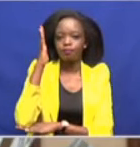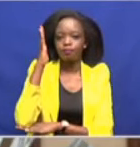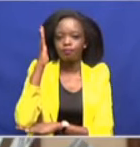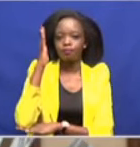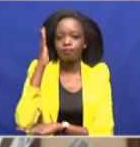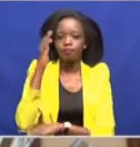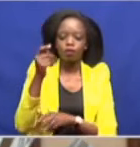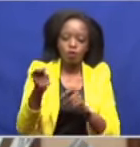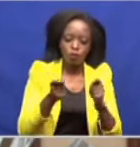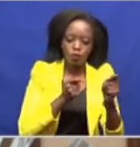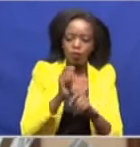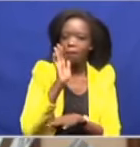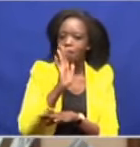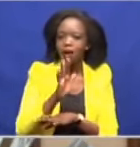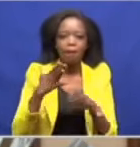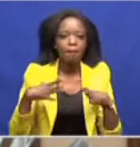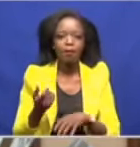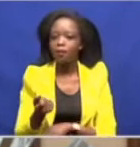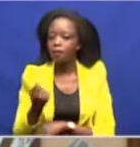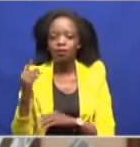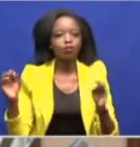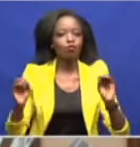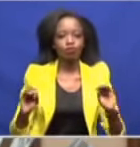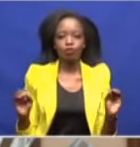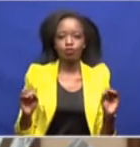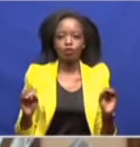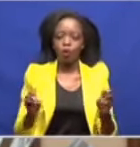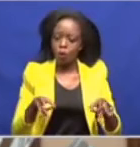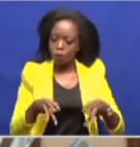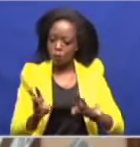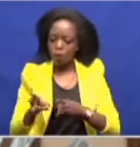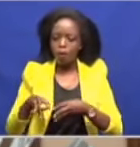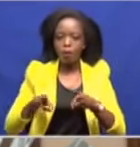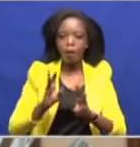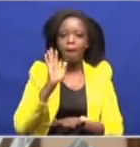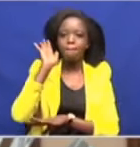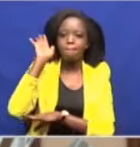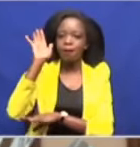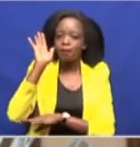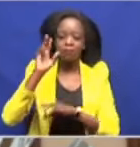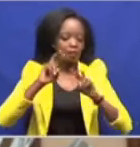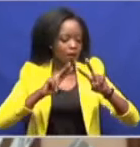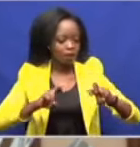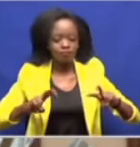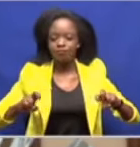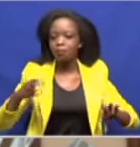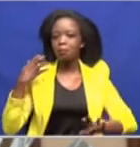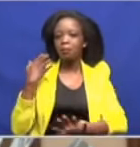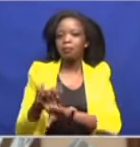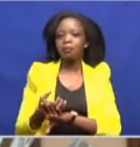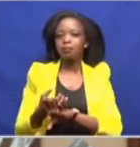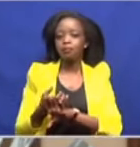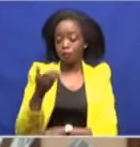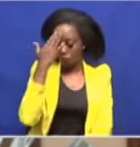Hukumu zake hazitambuliki, wala njia zake hazichunguziki.